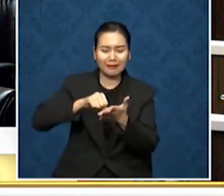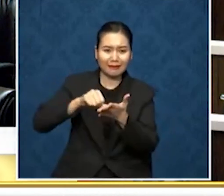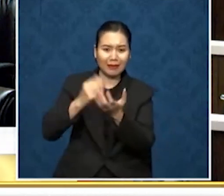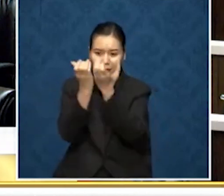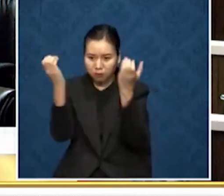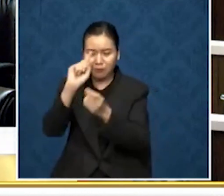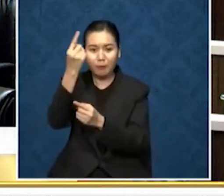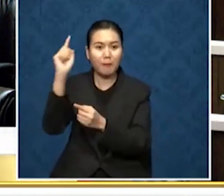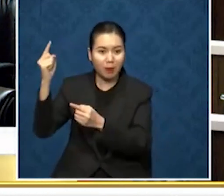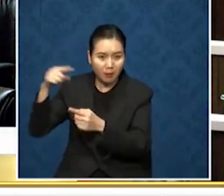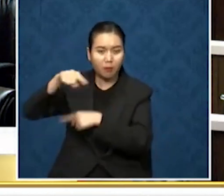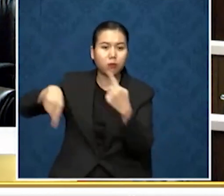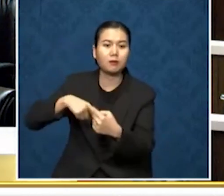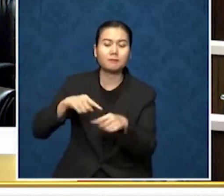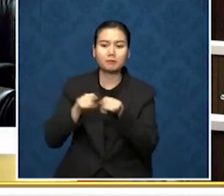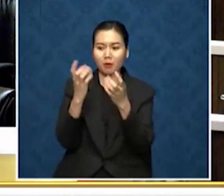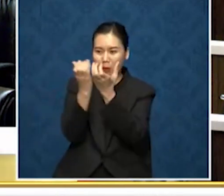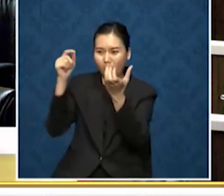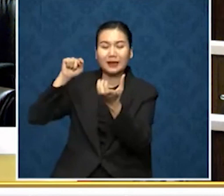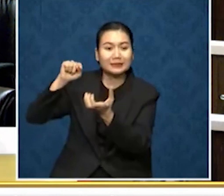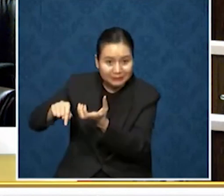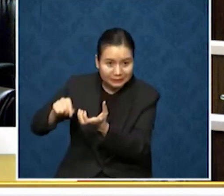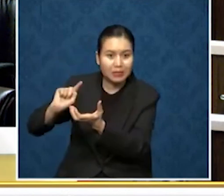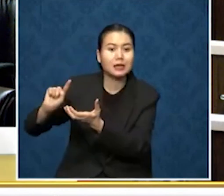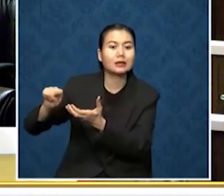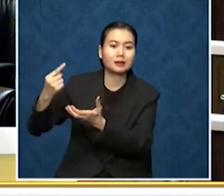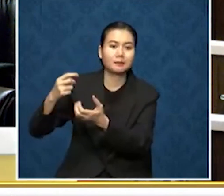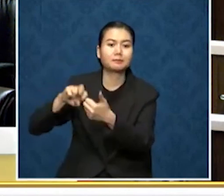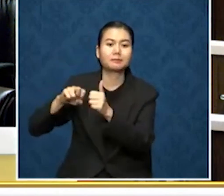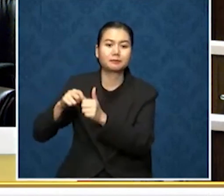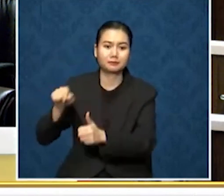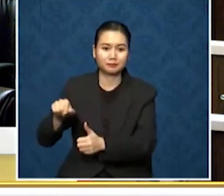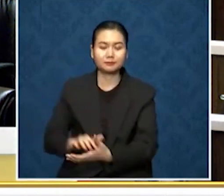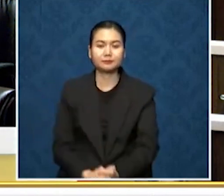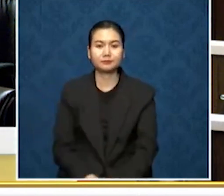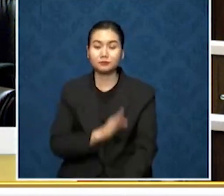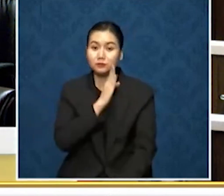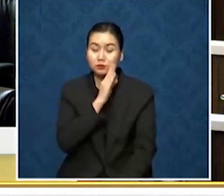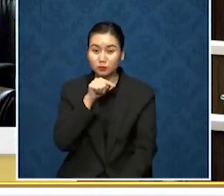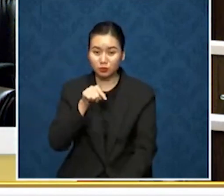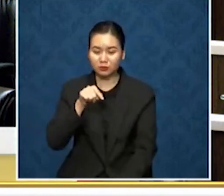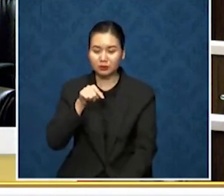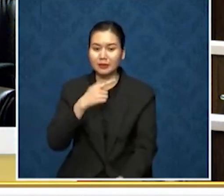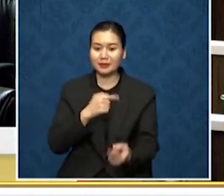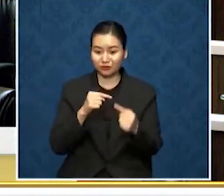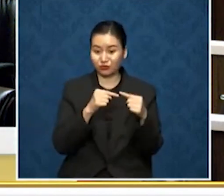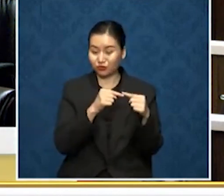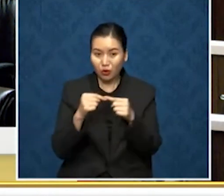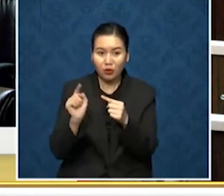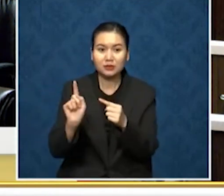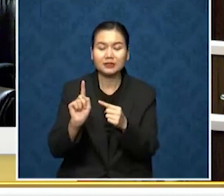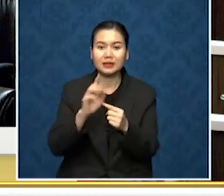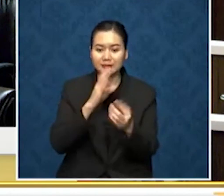รัฐธรรมนูญฉบับใหม่เพราะรัฐธรรมนูญฉบับนี้เป็นต้นเหตุของปัญหาดังกล่าวถ้าหากผมจะไล่เรียงถึงปัจจัยที่ส่งผลให้